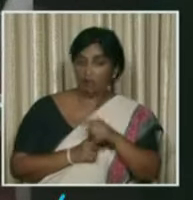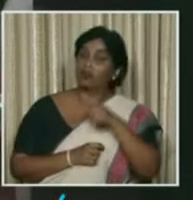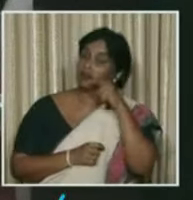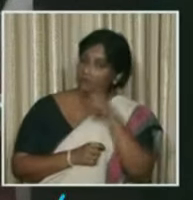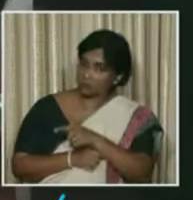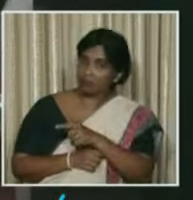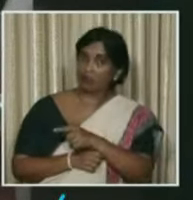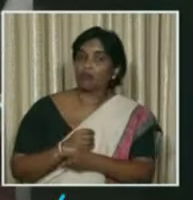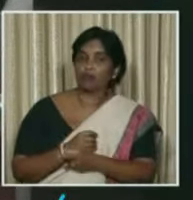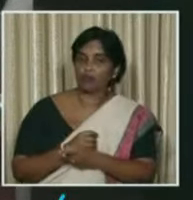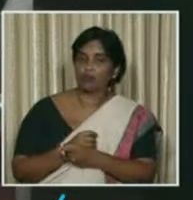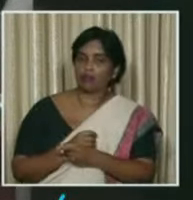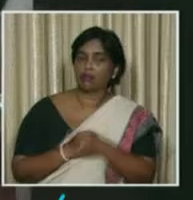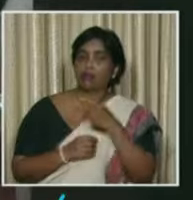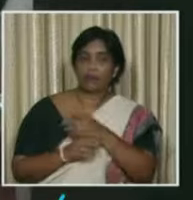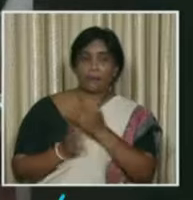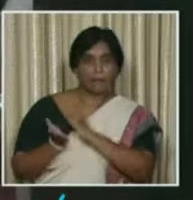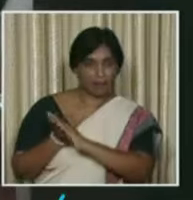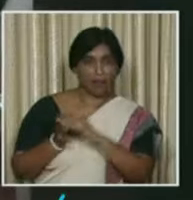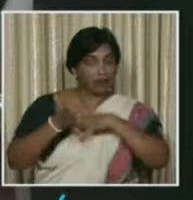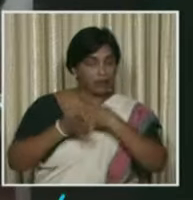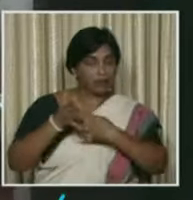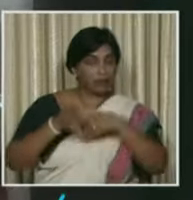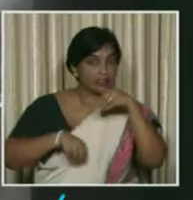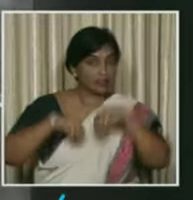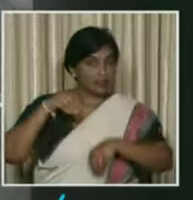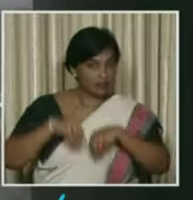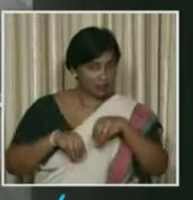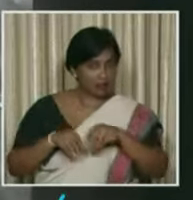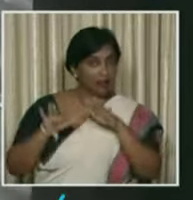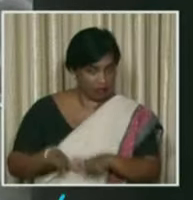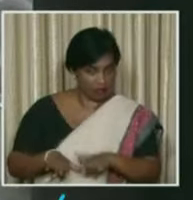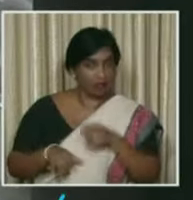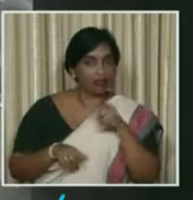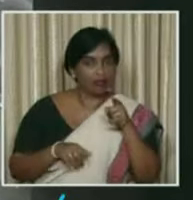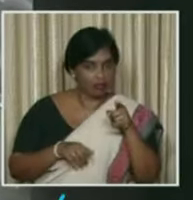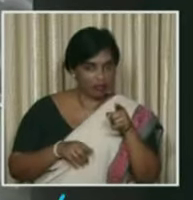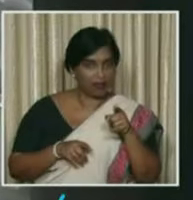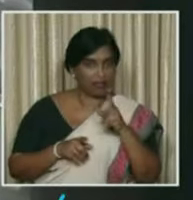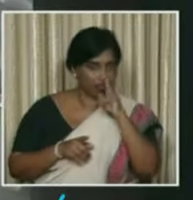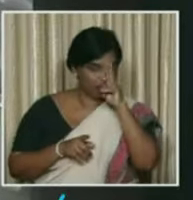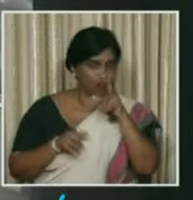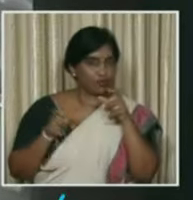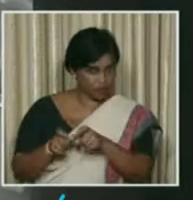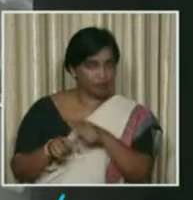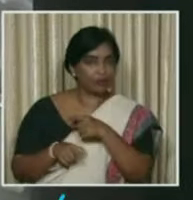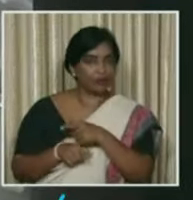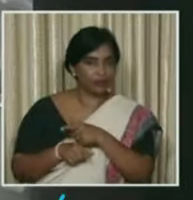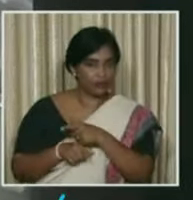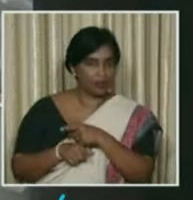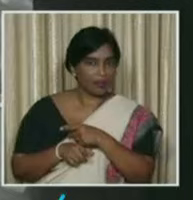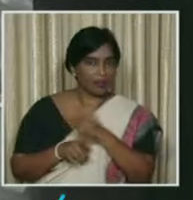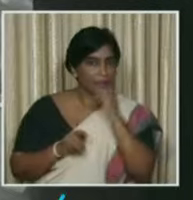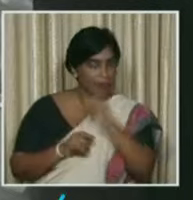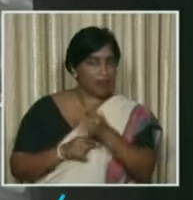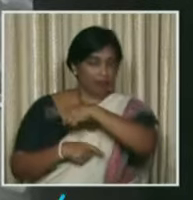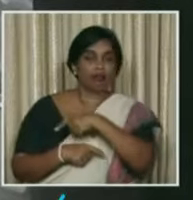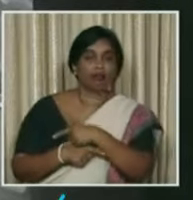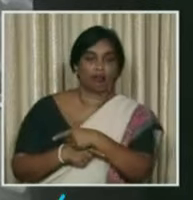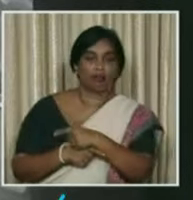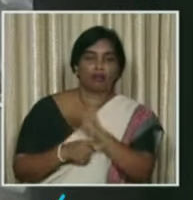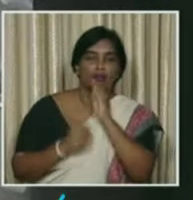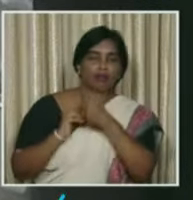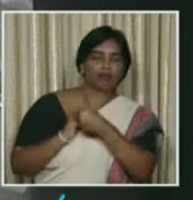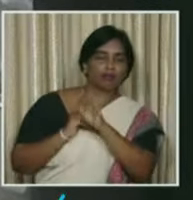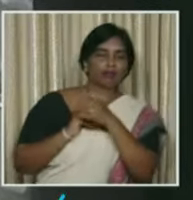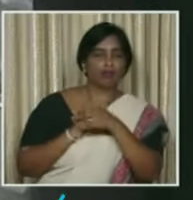අයට දේරුම් කරන්නේ අයවැය ඊළඟ ඡන්දයට ඒ අයව තියාගන්නද මේ සති දෙකක තහනමක් සහ අර වැරදි කරපු අනිත් අයව